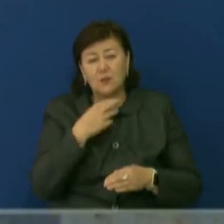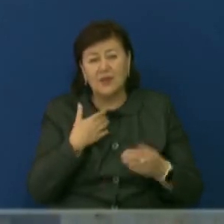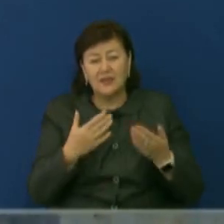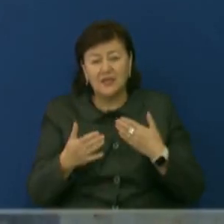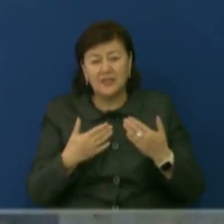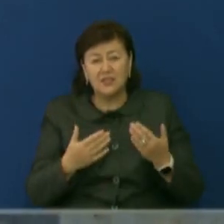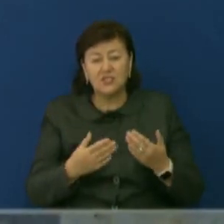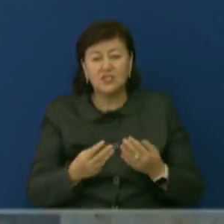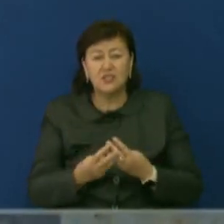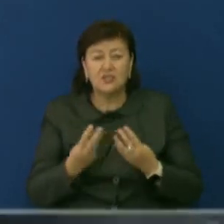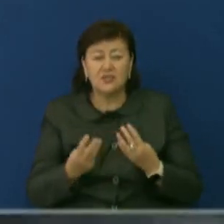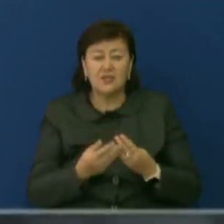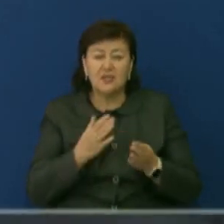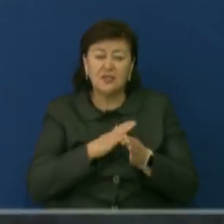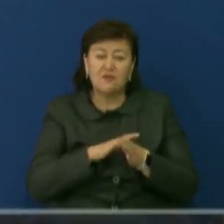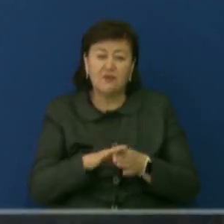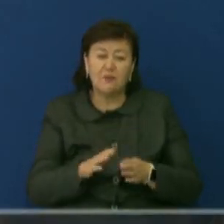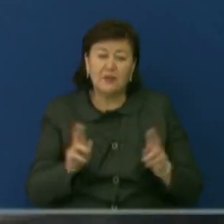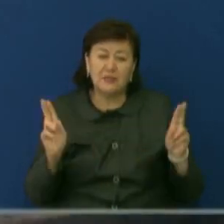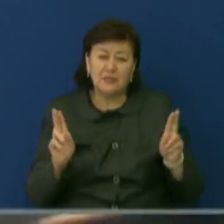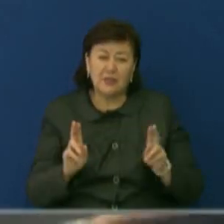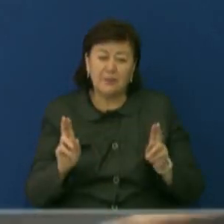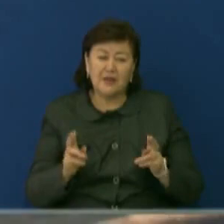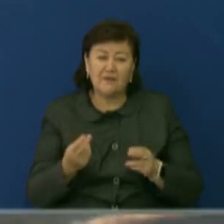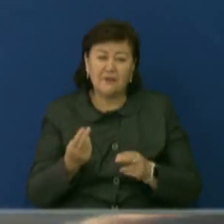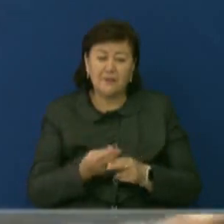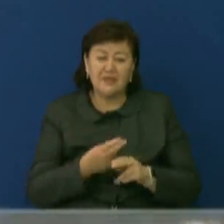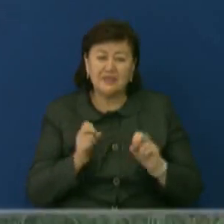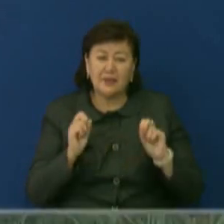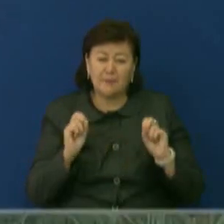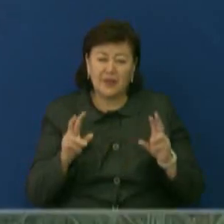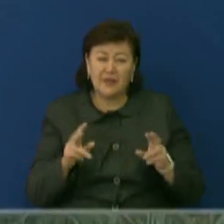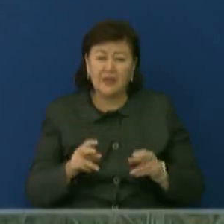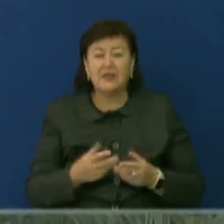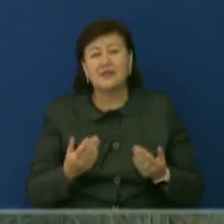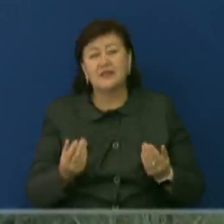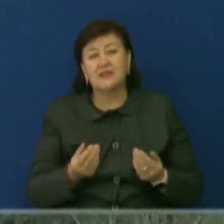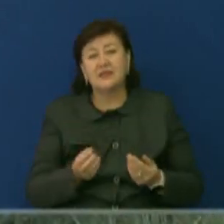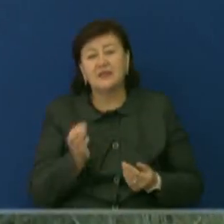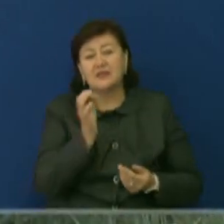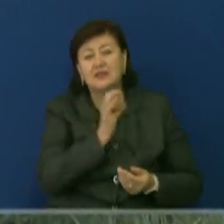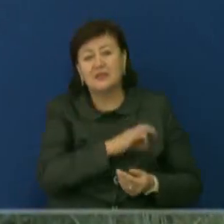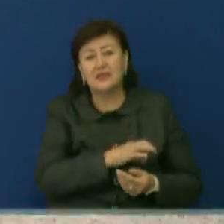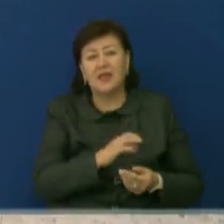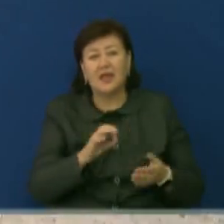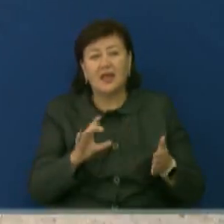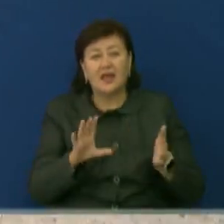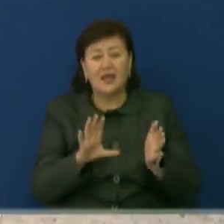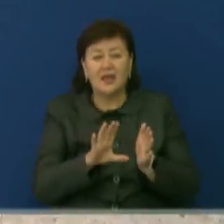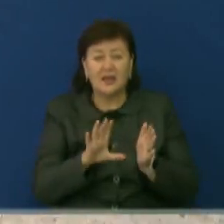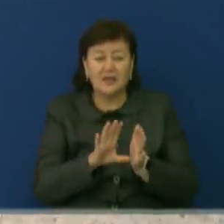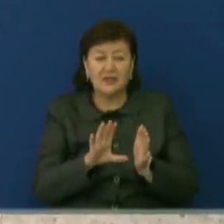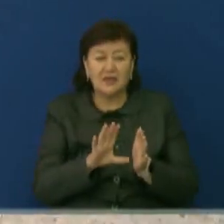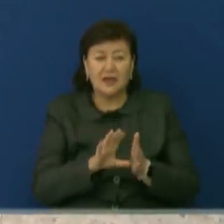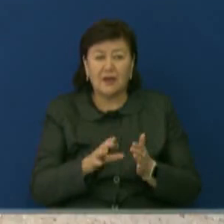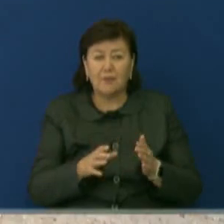с огнем, несоблюдение требований безопасности при эксплуатации печи, нарушение правил монтажа и эксплуатации электрооборудования. Во избежание